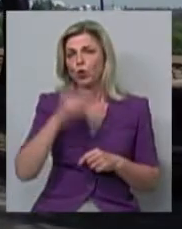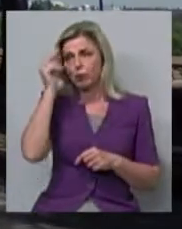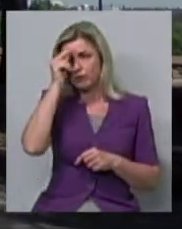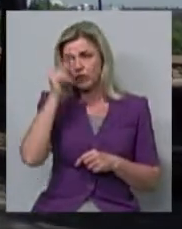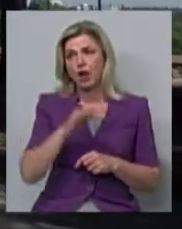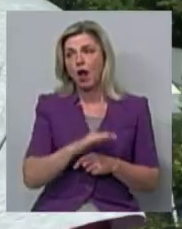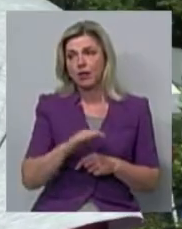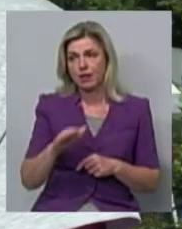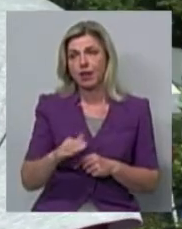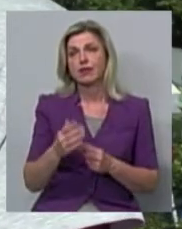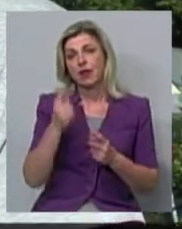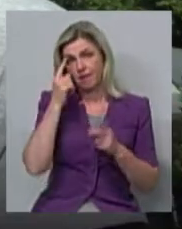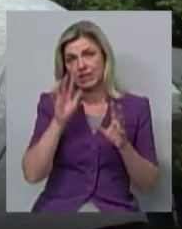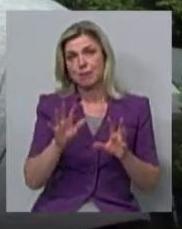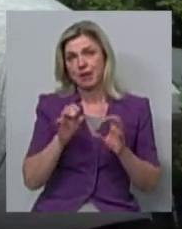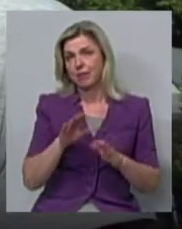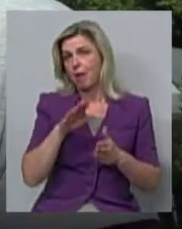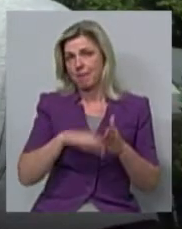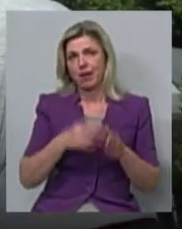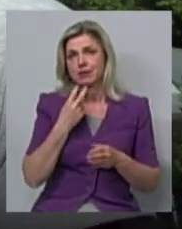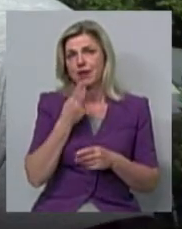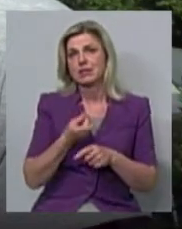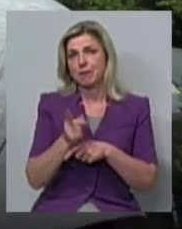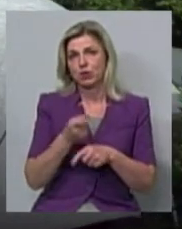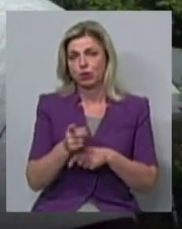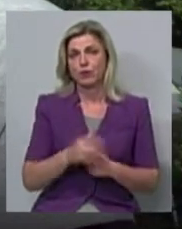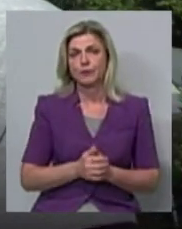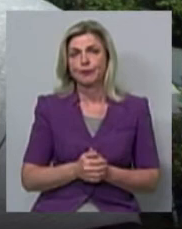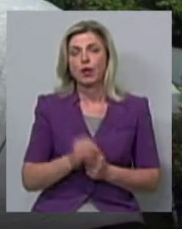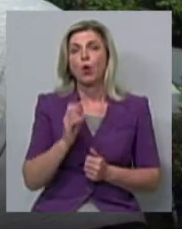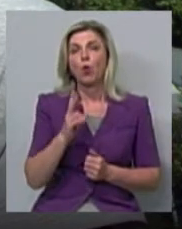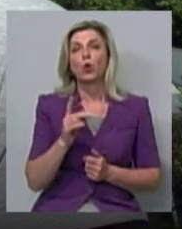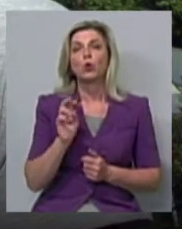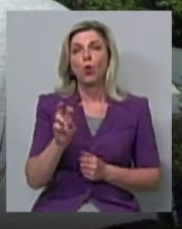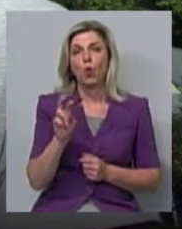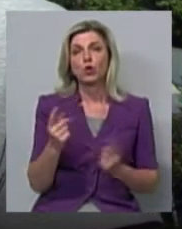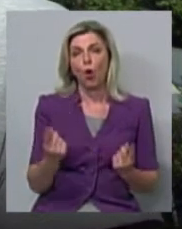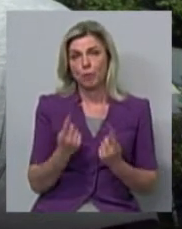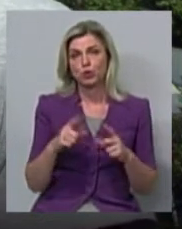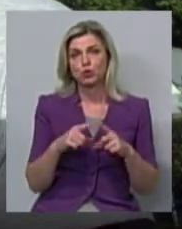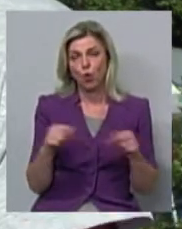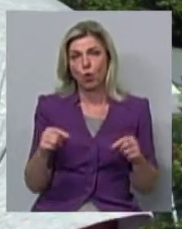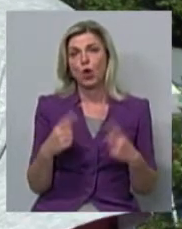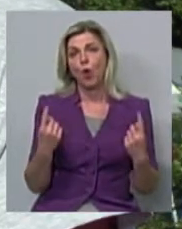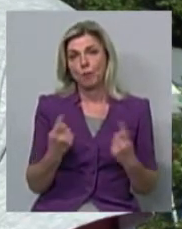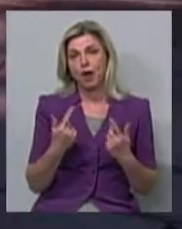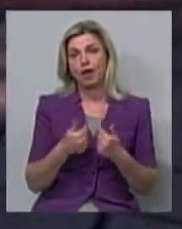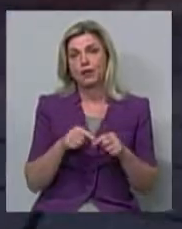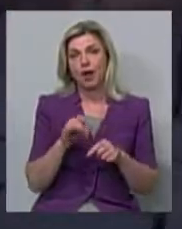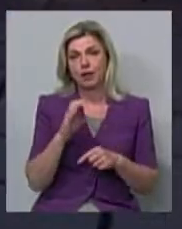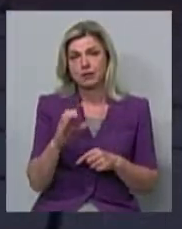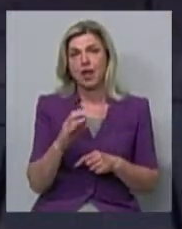сприймають без насмішок. Ми пішли до звичайної школи, він ходить до звичайного класу, але життя